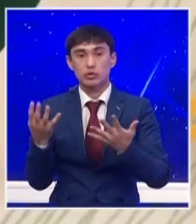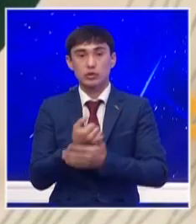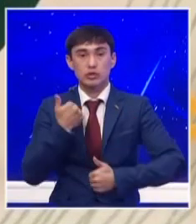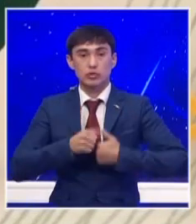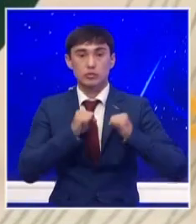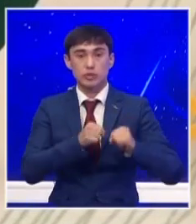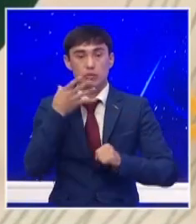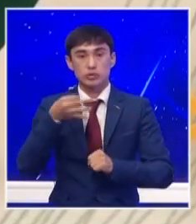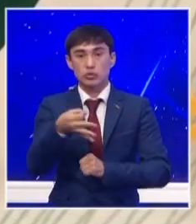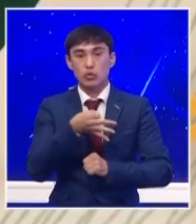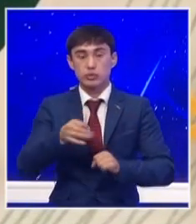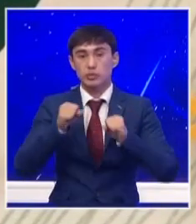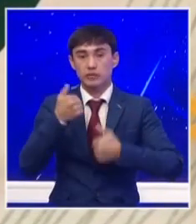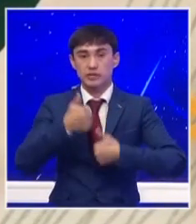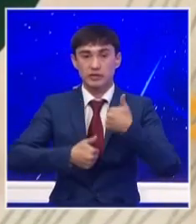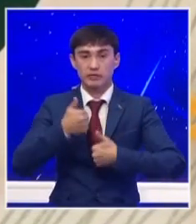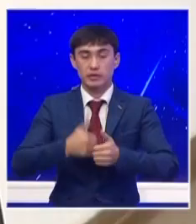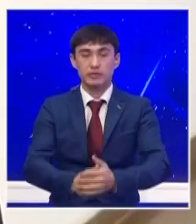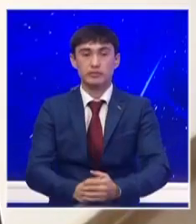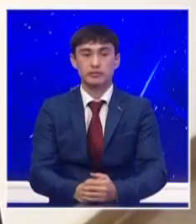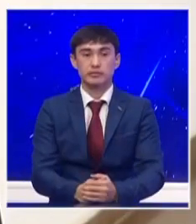представили алматинскую область в спортивных